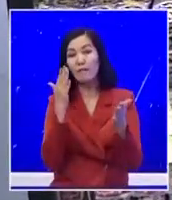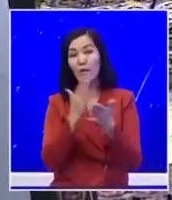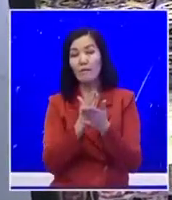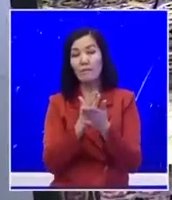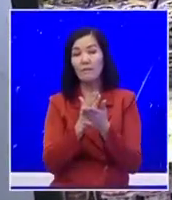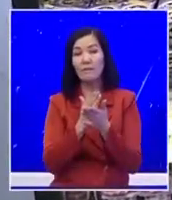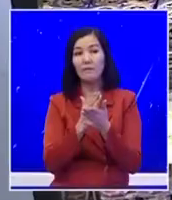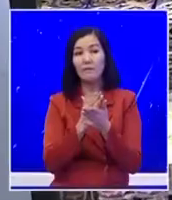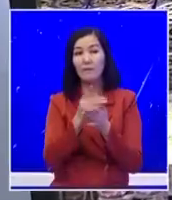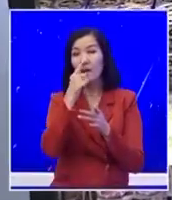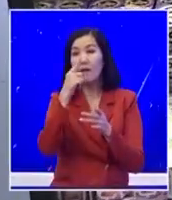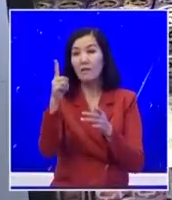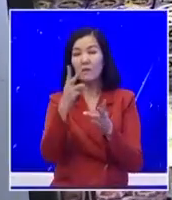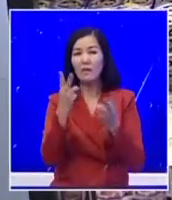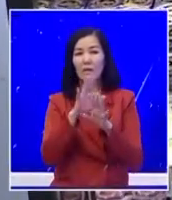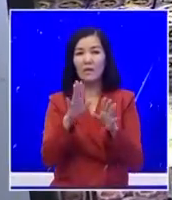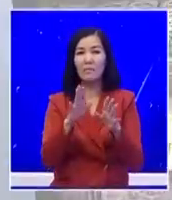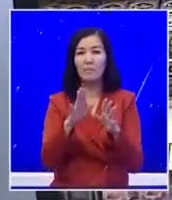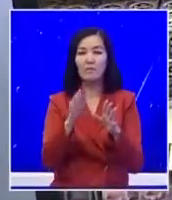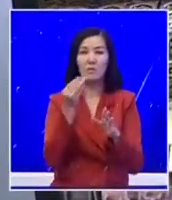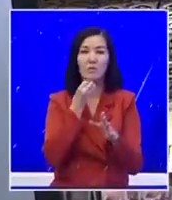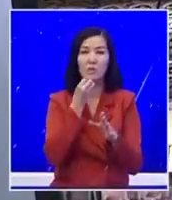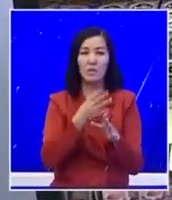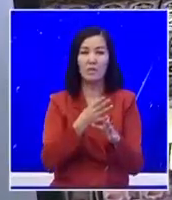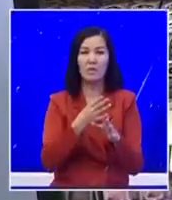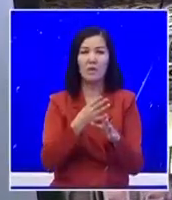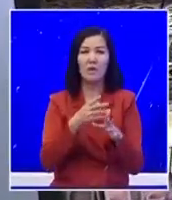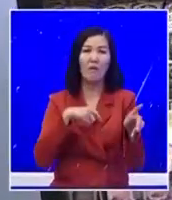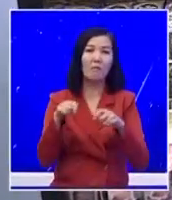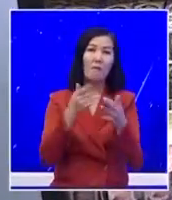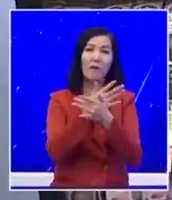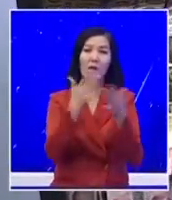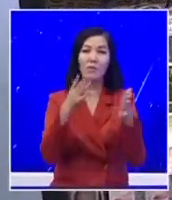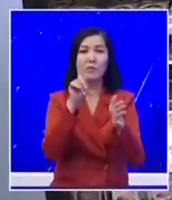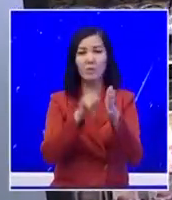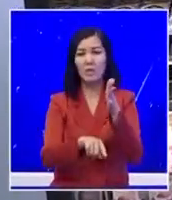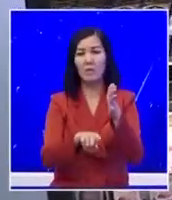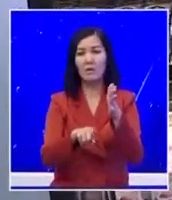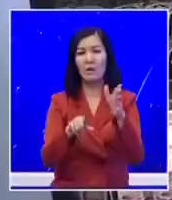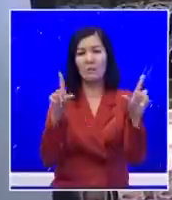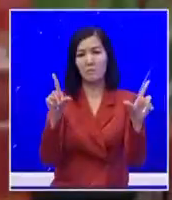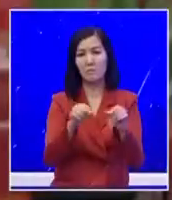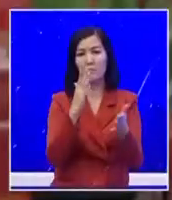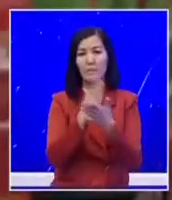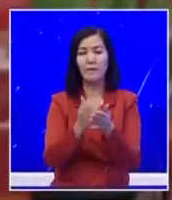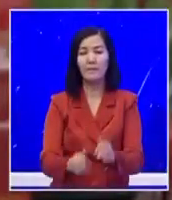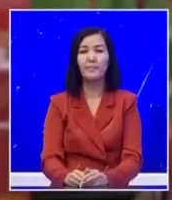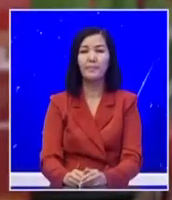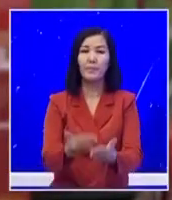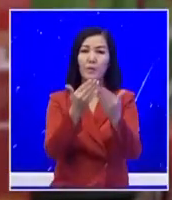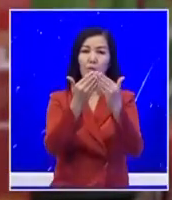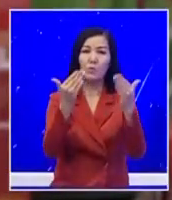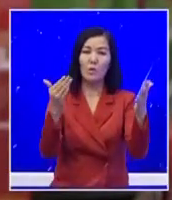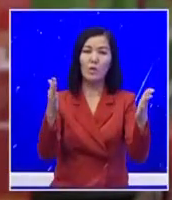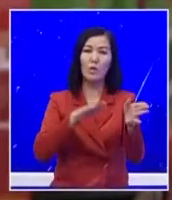тұрамыз. Алысқа бармаймыз, енді бұдан былай жақсы болды. Товары көп, скидкада жүріп жатыр екен, жақсы, қол жетімді. Сөрелер қайысып